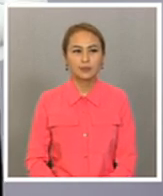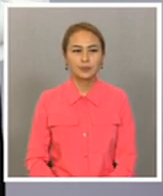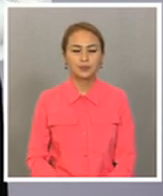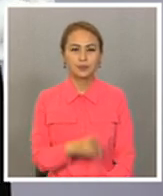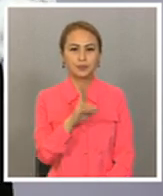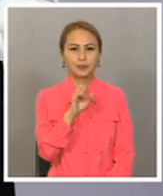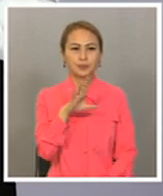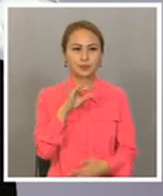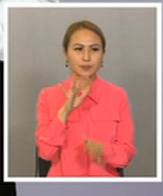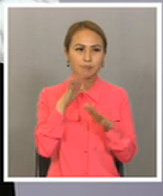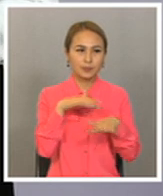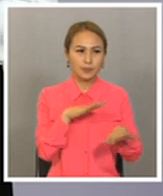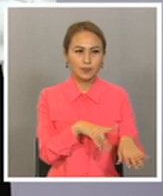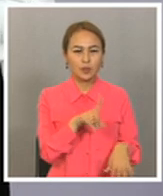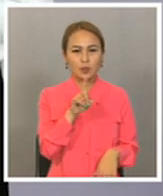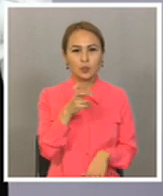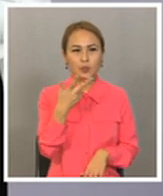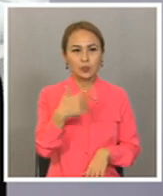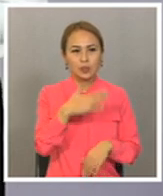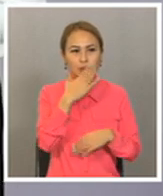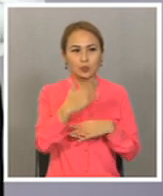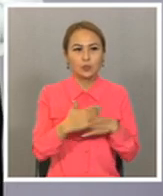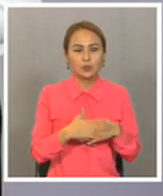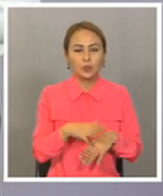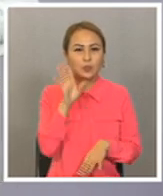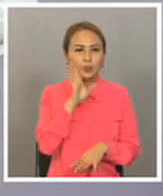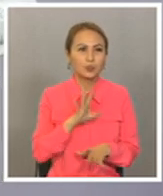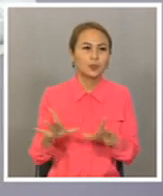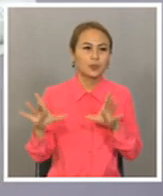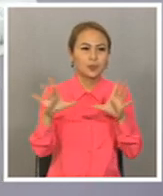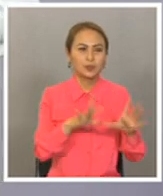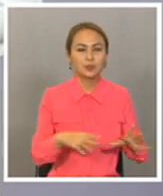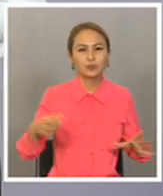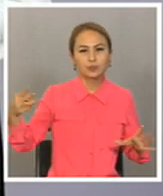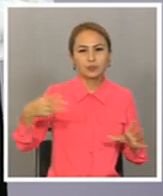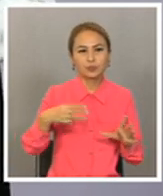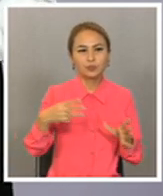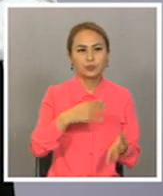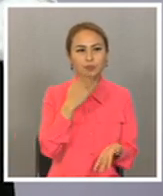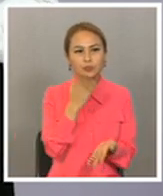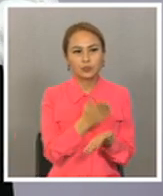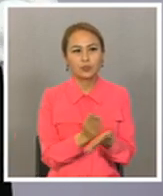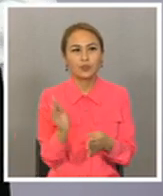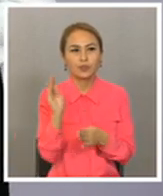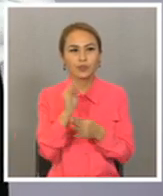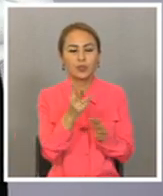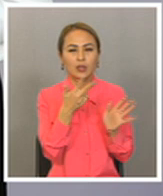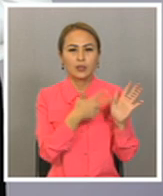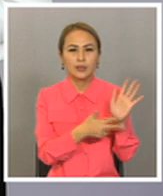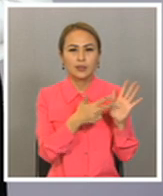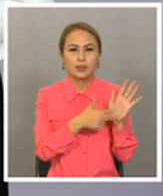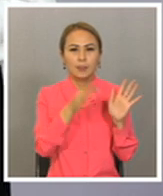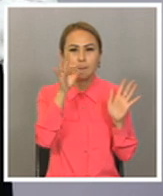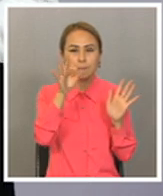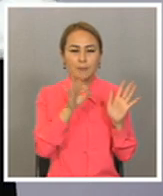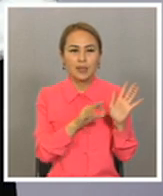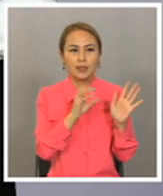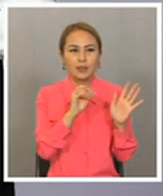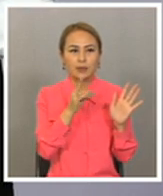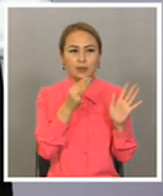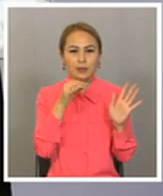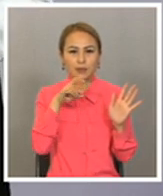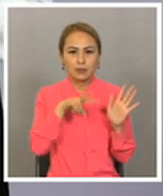Каспий теңізіне 130-ға жуық өзен мен ағынды сулар құяды. Оның 80% Еділ